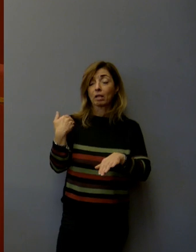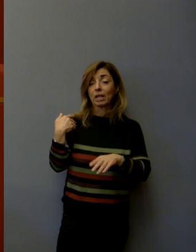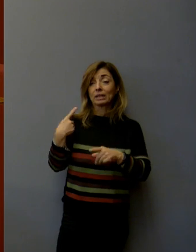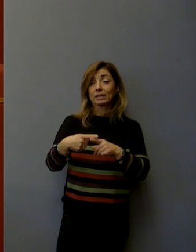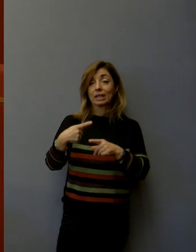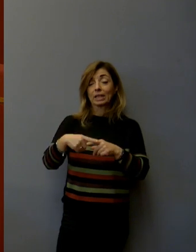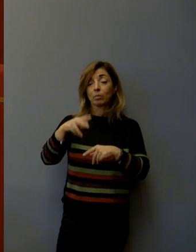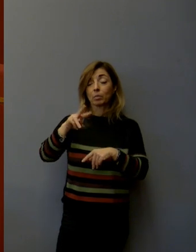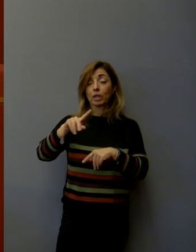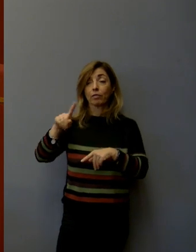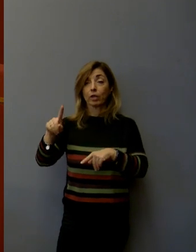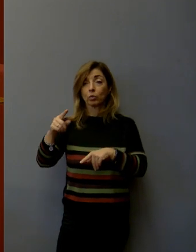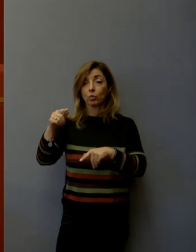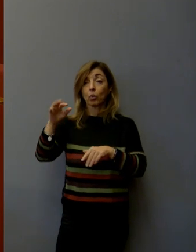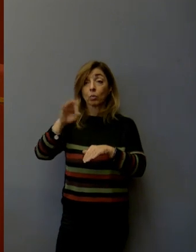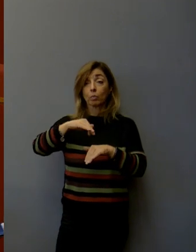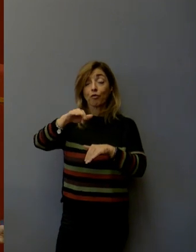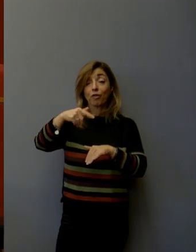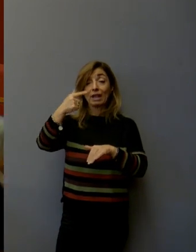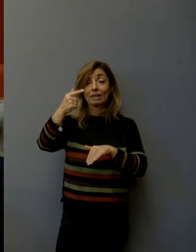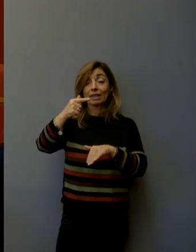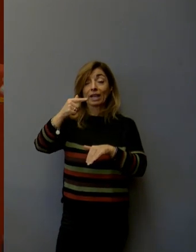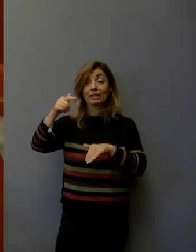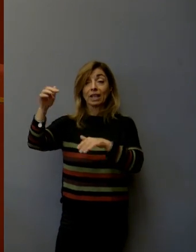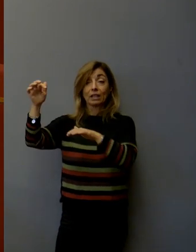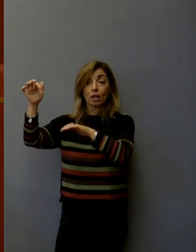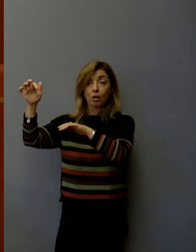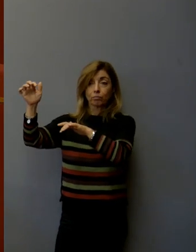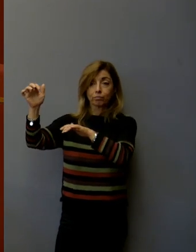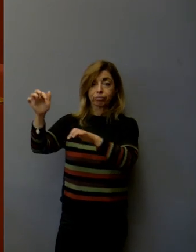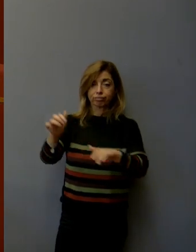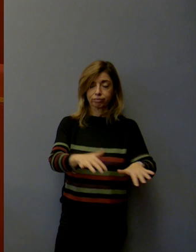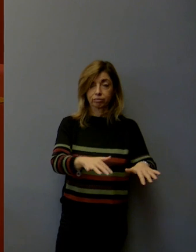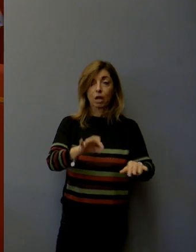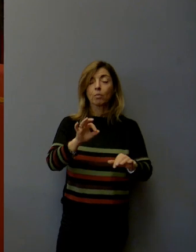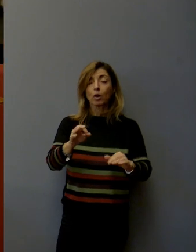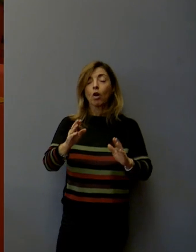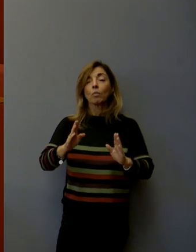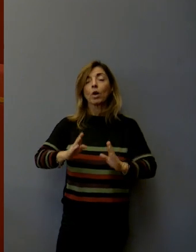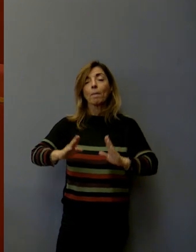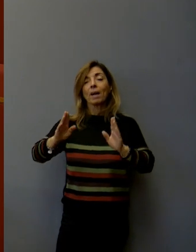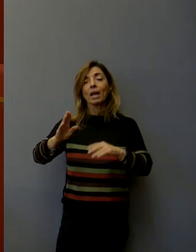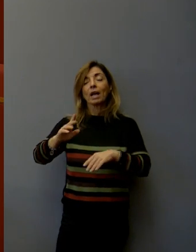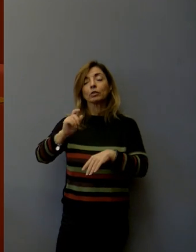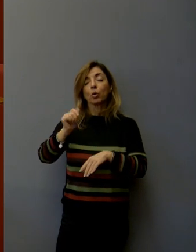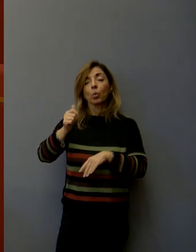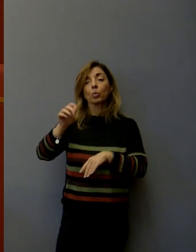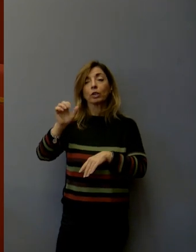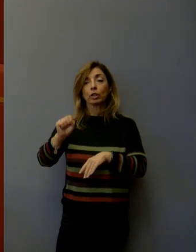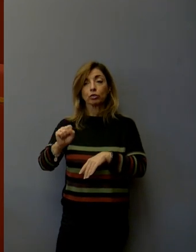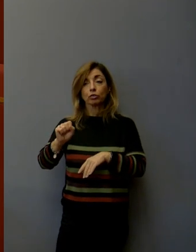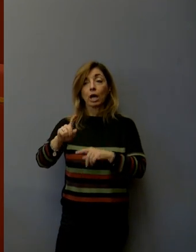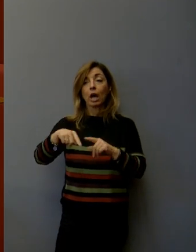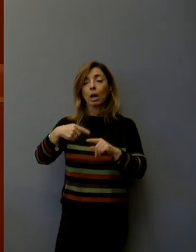fra noso interessato via transasco a partire da Valle verso Monte su due polcivico 11A e procedendo verso Monte a sinistra per arrivare